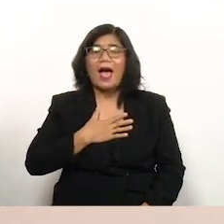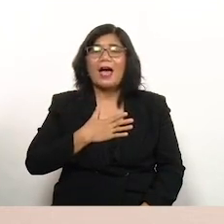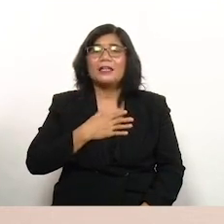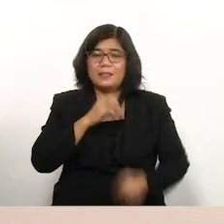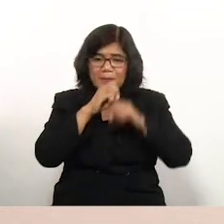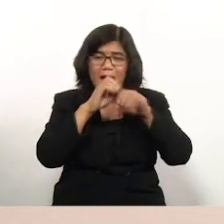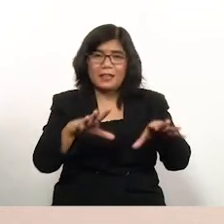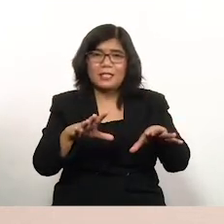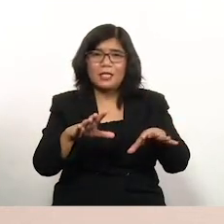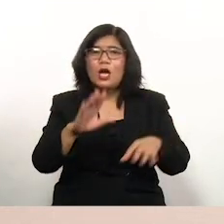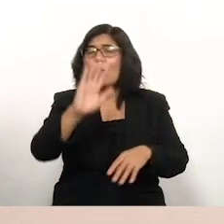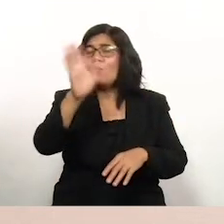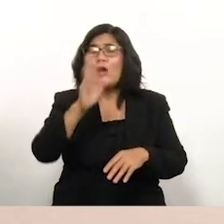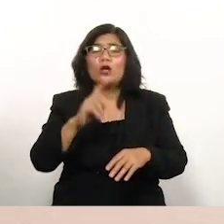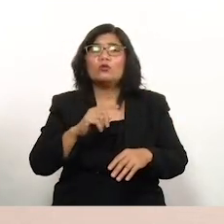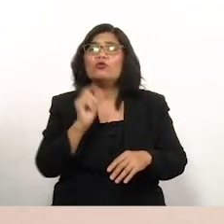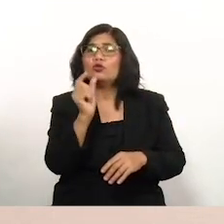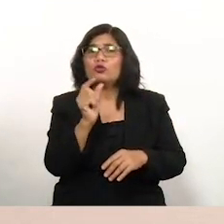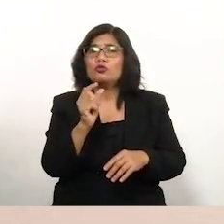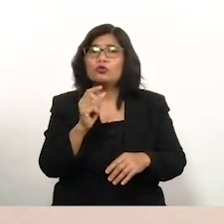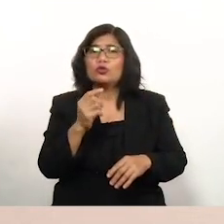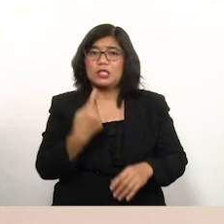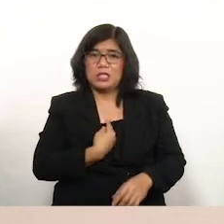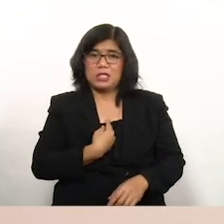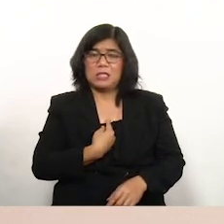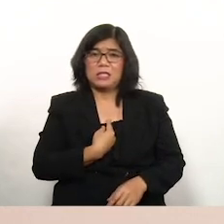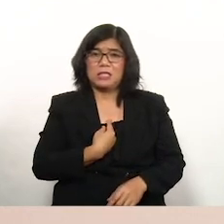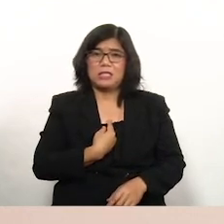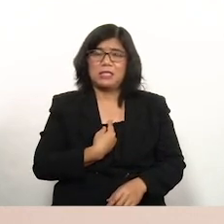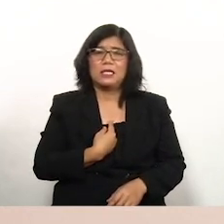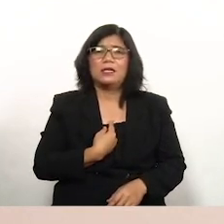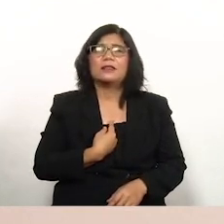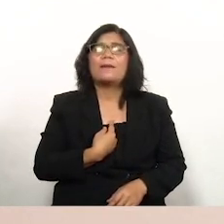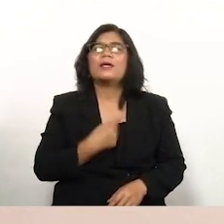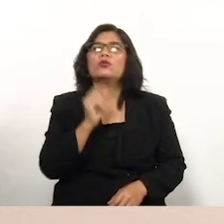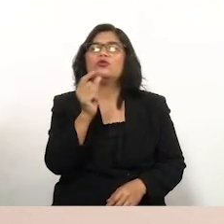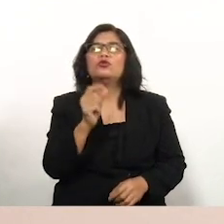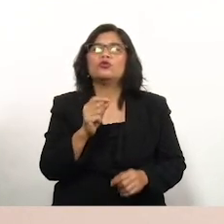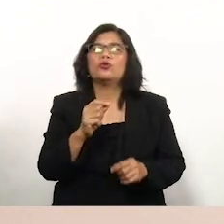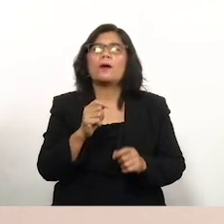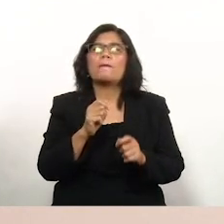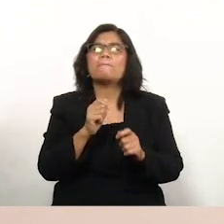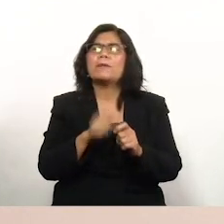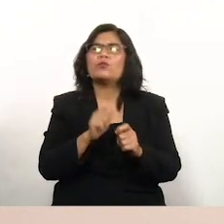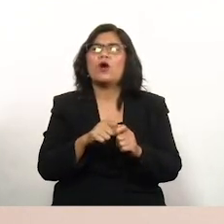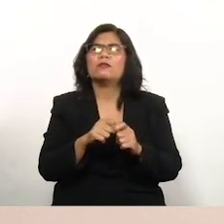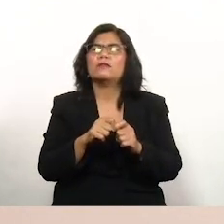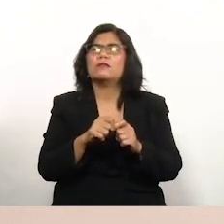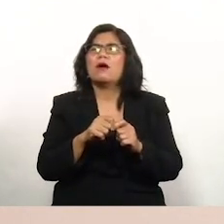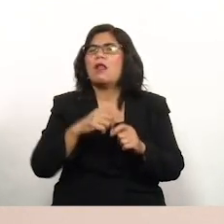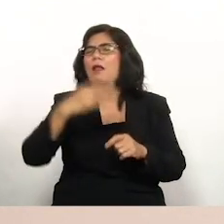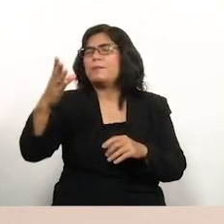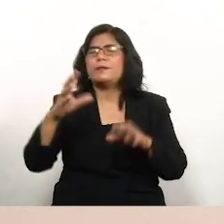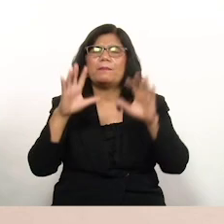Namun bukan tuh gaya hidup kita jadi hedon Hai tapi untuk kita dapat berbuat lebih banyak lagi hai